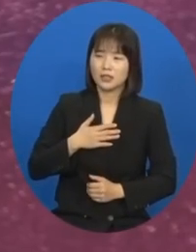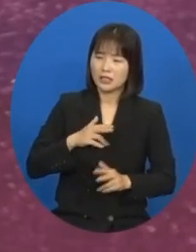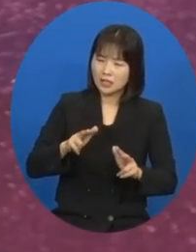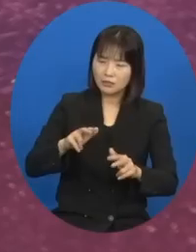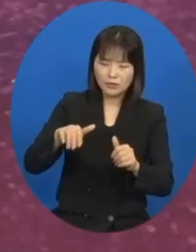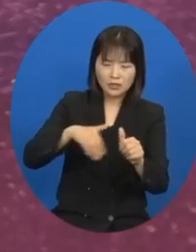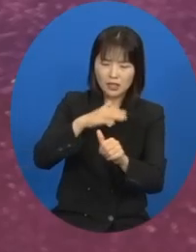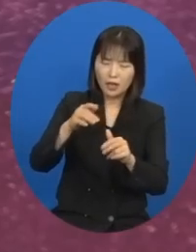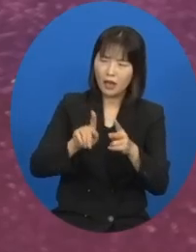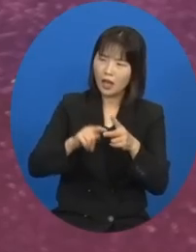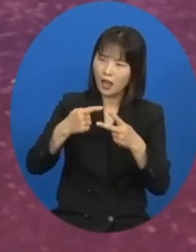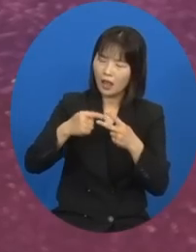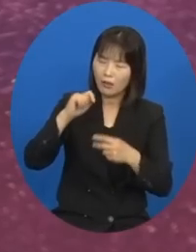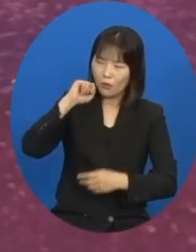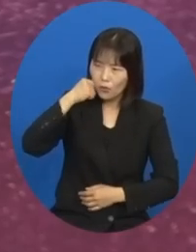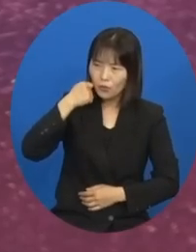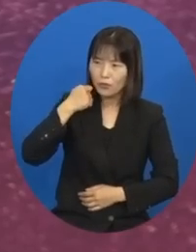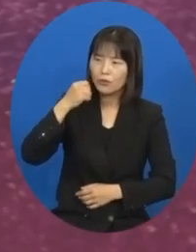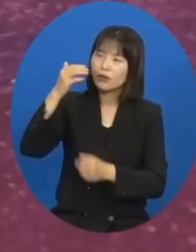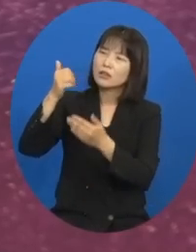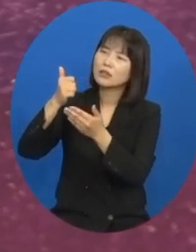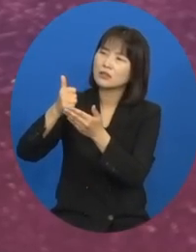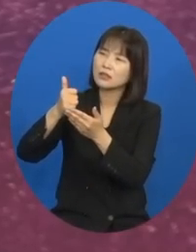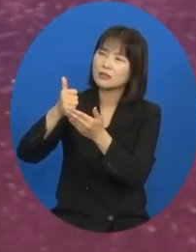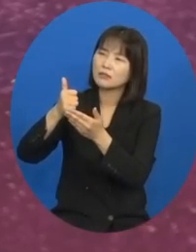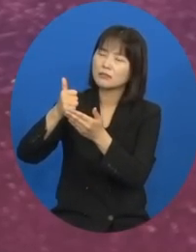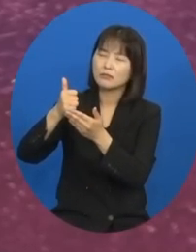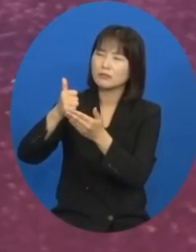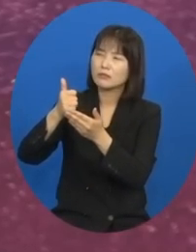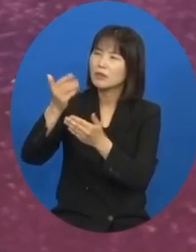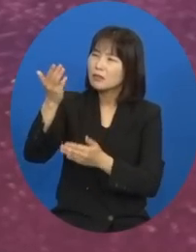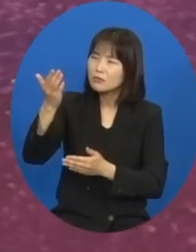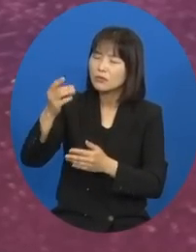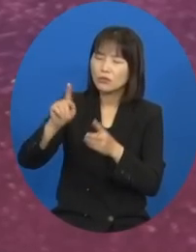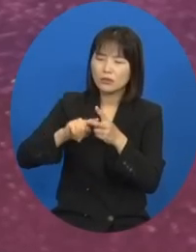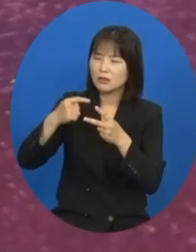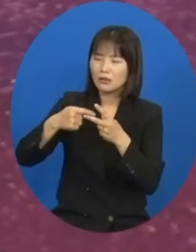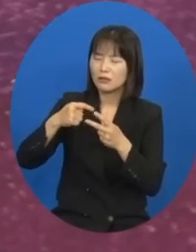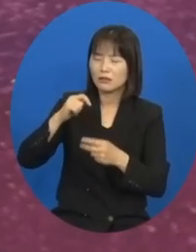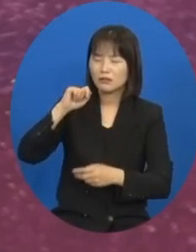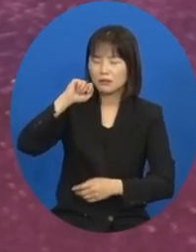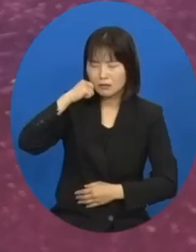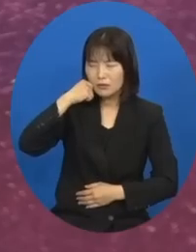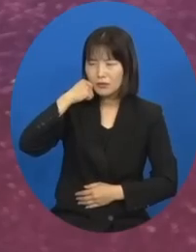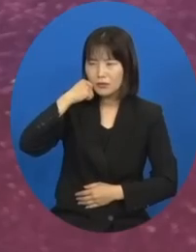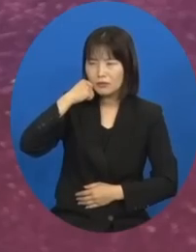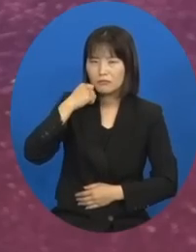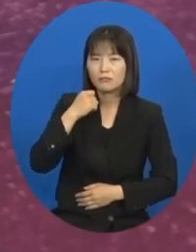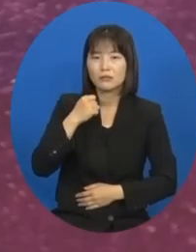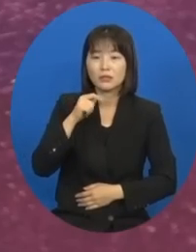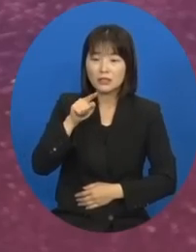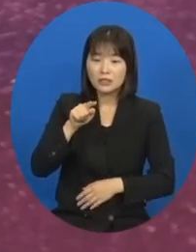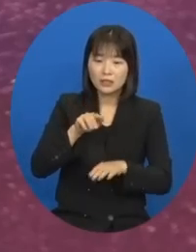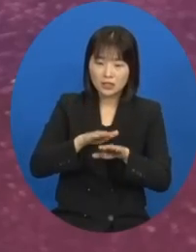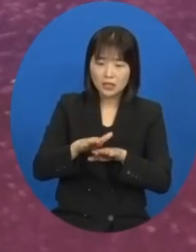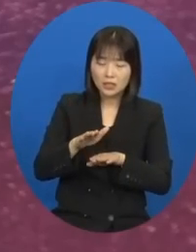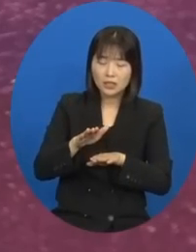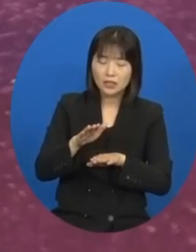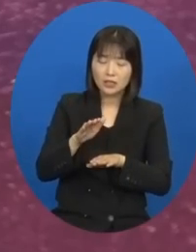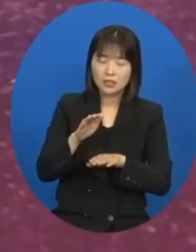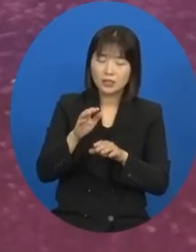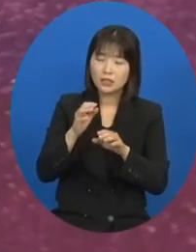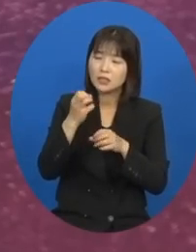이해할 수 없어요 하나님 도무지 하나님도 이해할 수 없어요 괜찮아요 그래도 기도하실 수 있어요